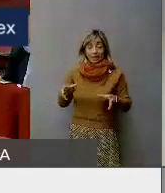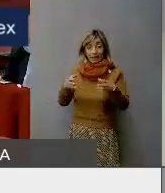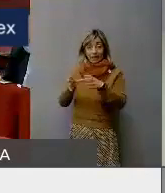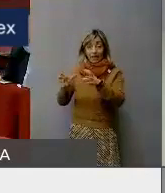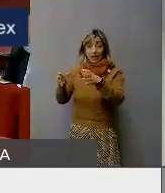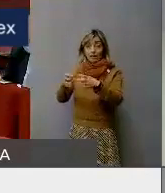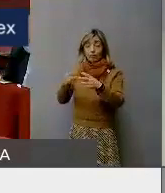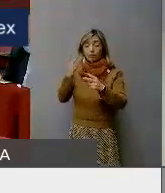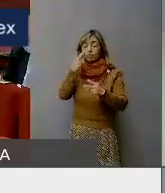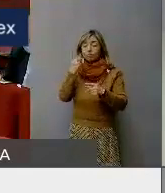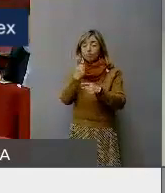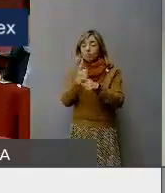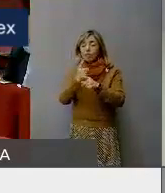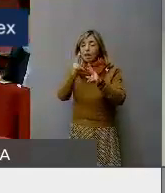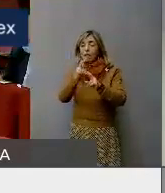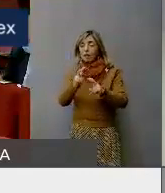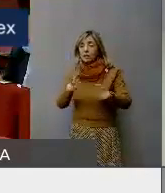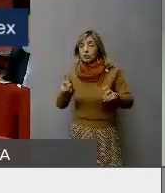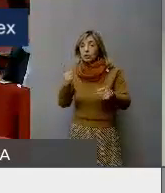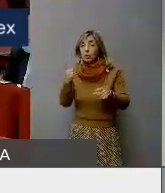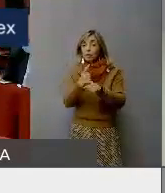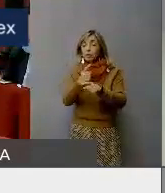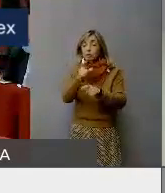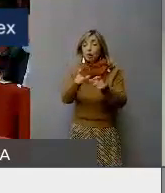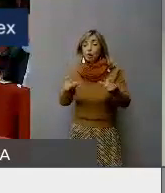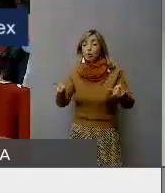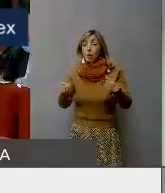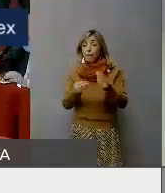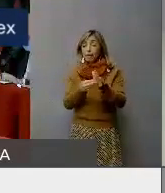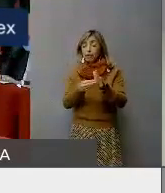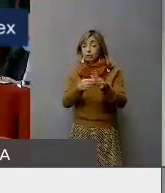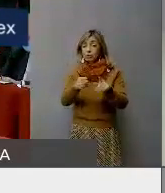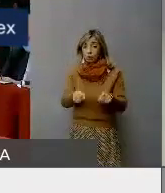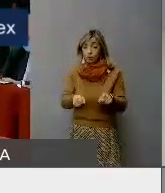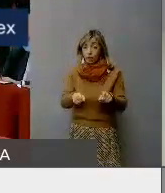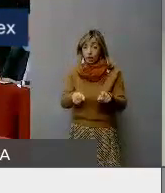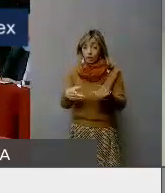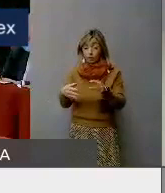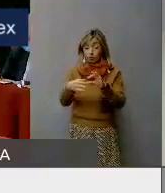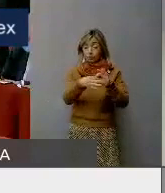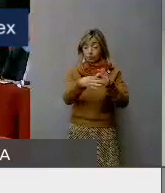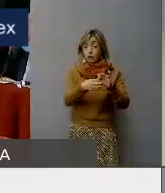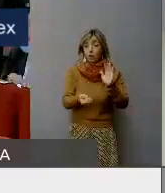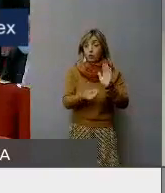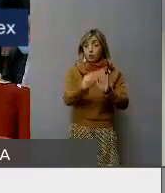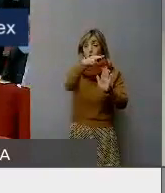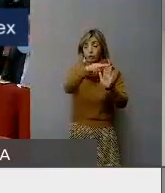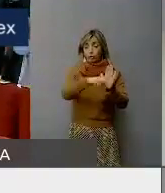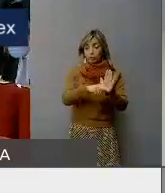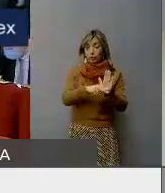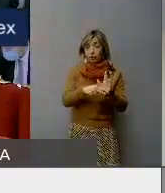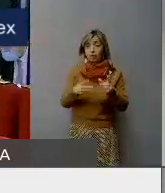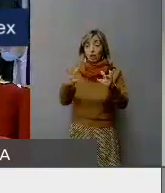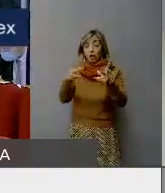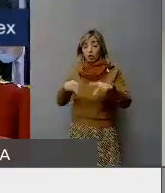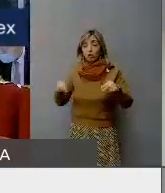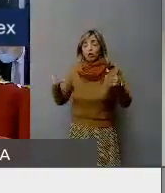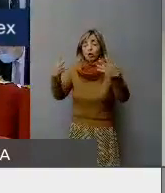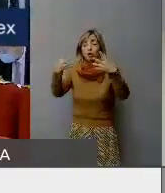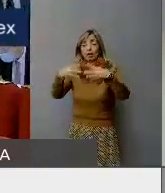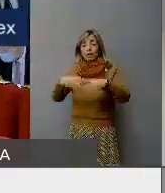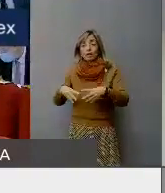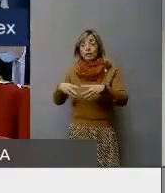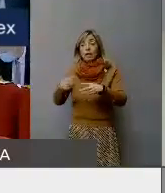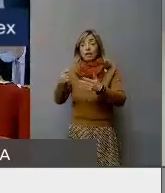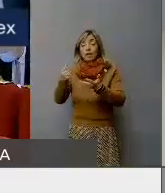personale alla luce delle nuove normative destinare le risorse del bilancio preventivo e 2022 per l'assunzione di nuovo